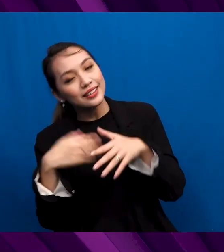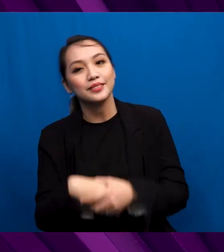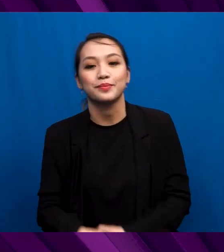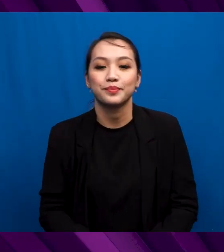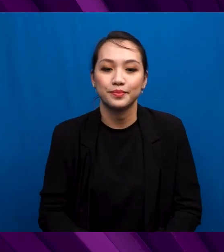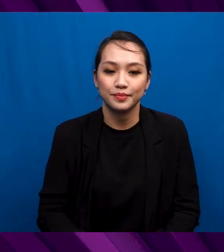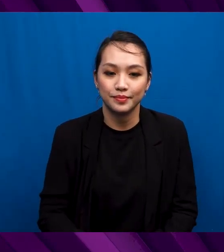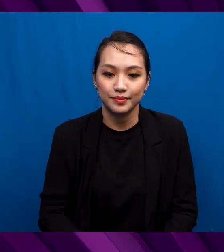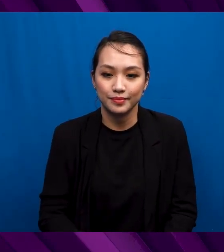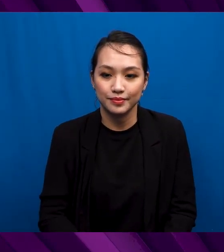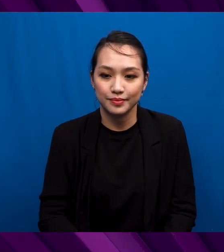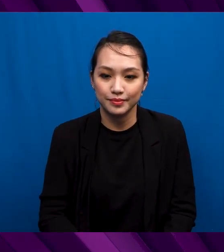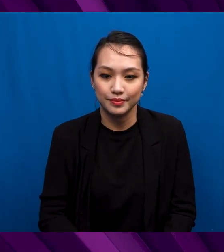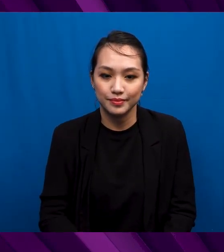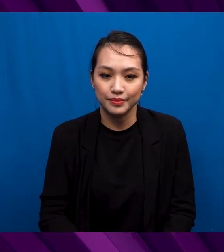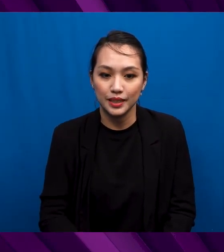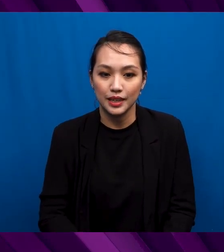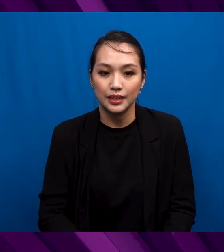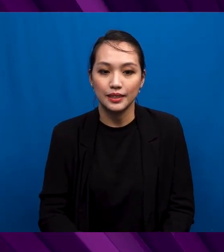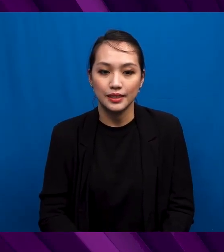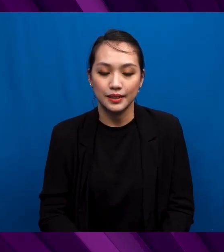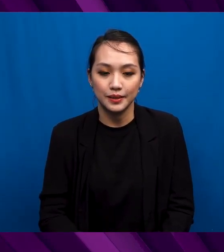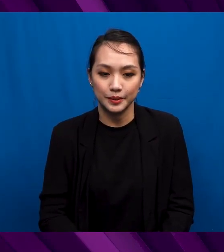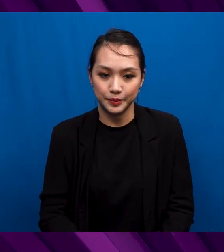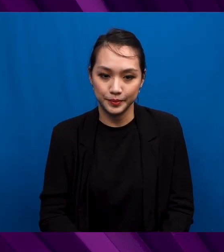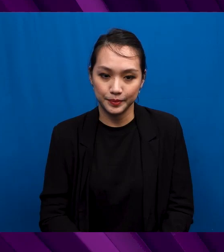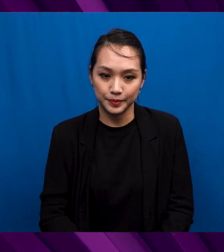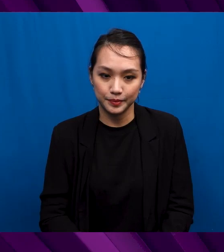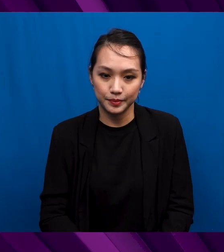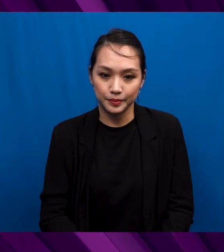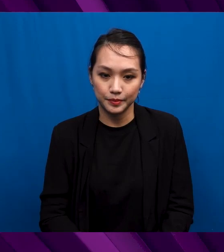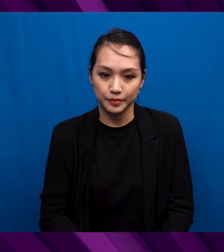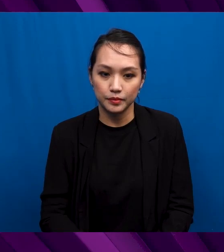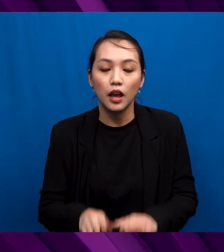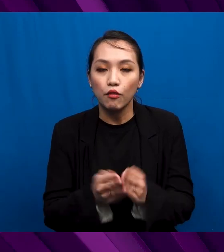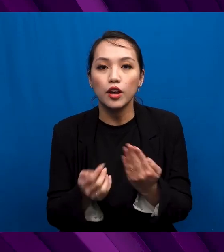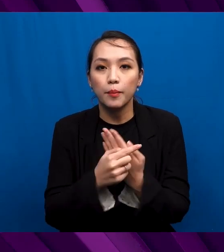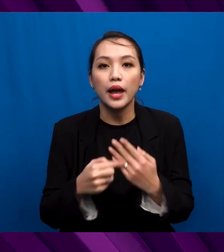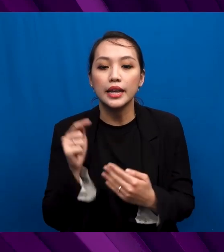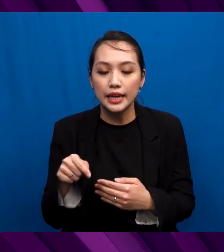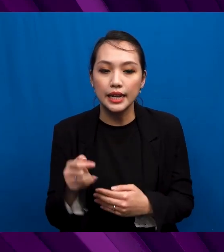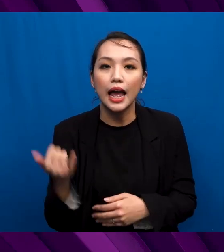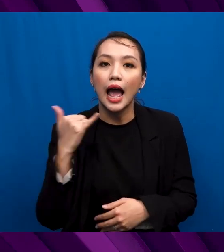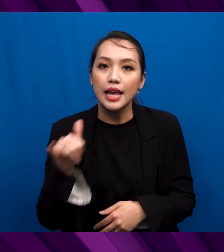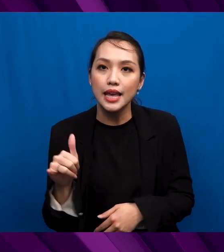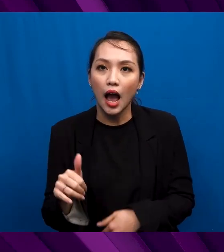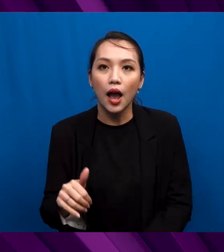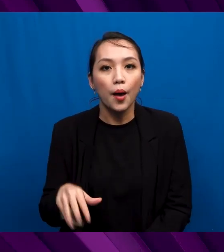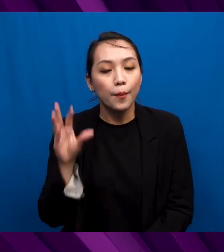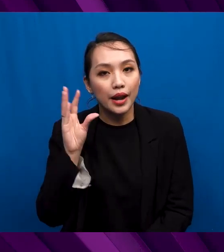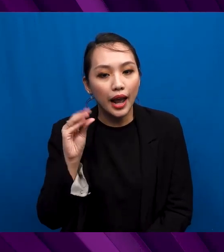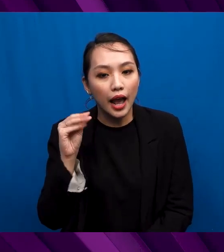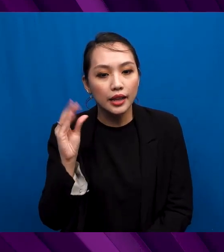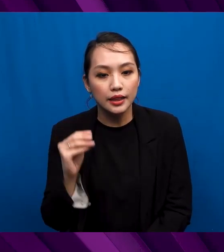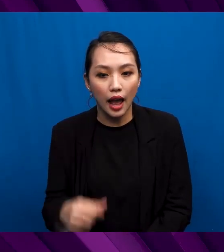Jadi firman yang segera Anda dengarkan ini adalah ayat-ayat Alkitab yang mencatat perkataan Musa hamba Tuhan